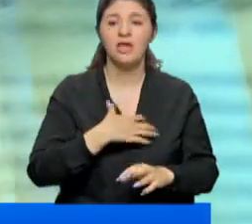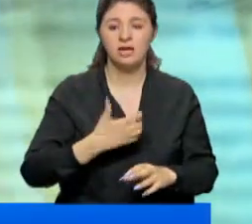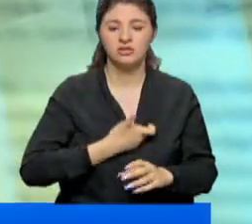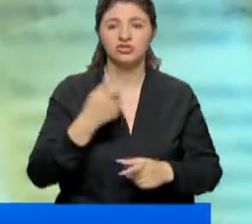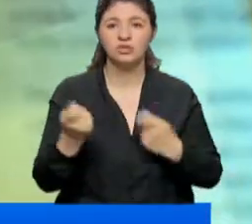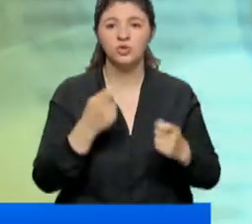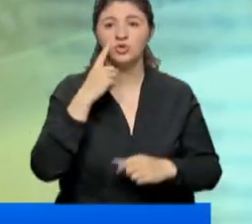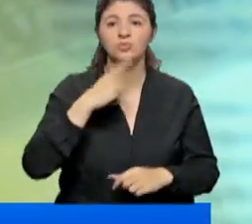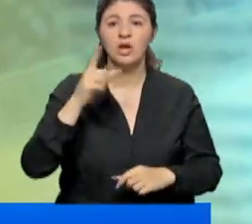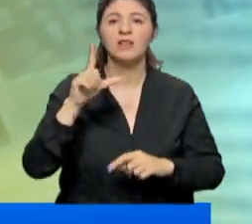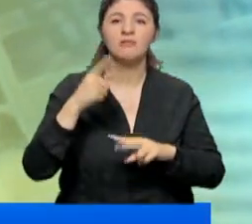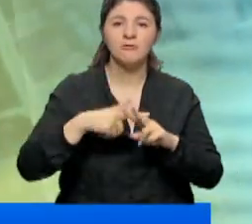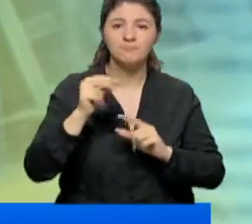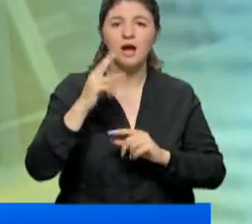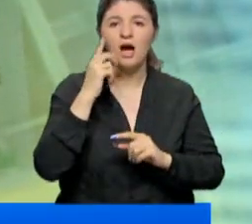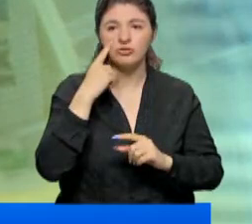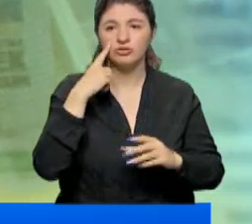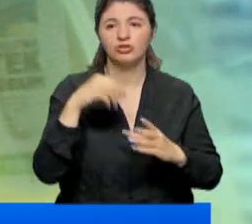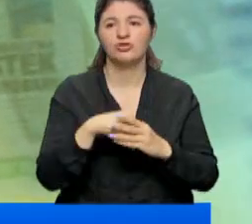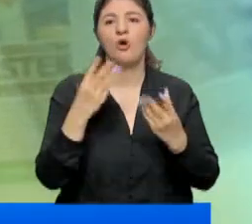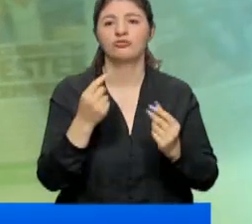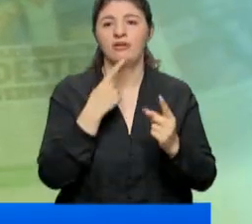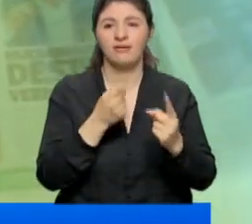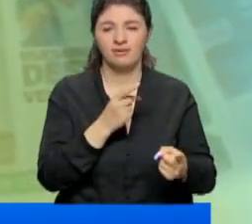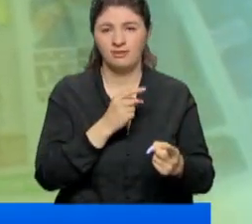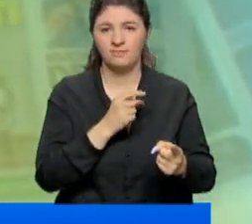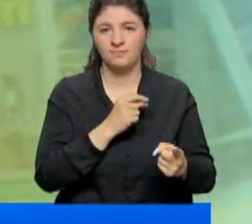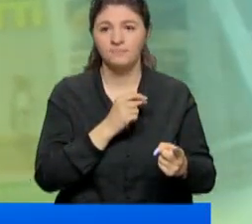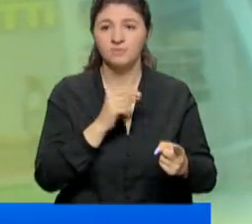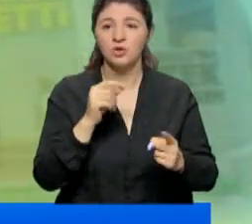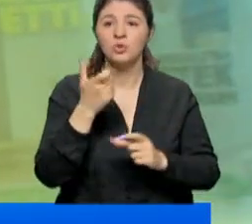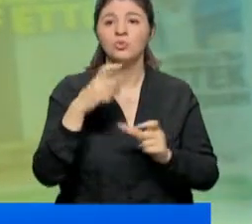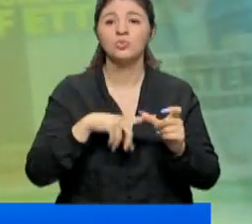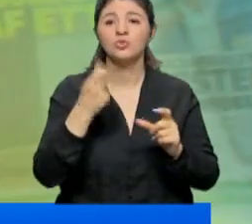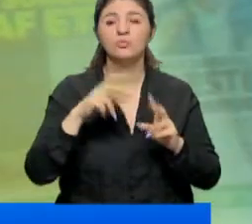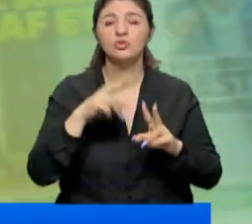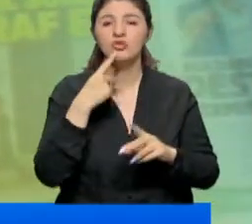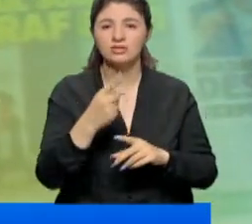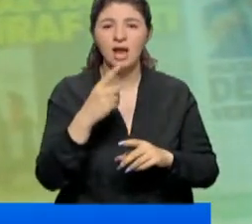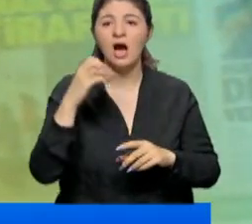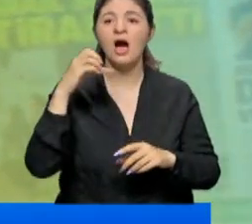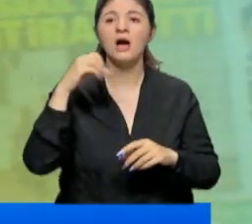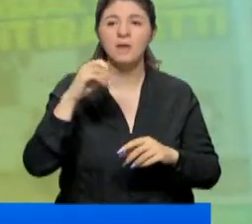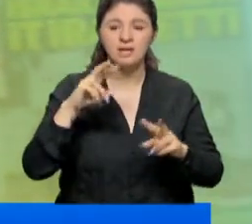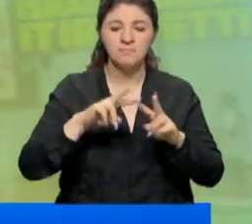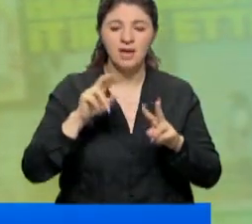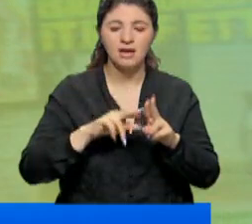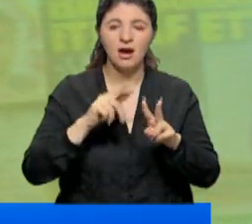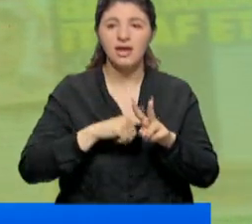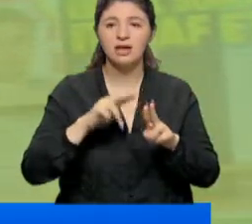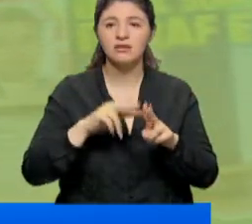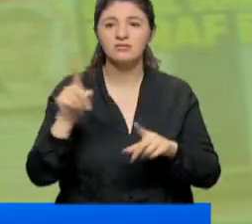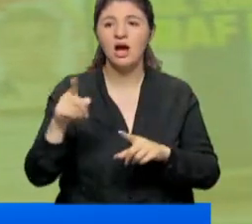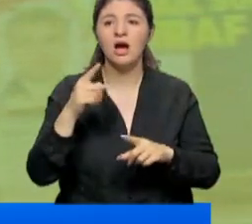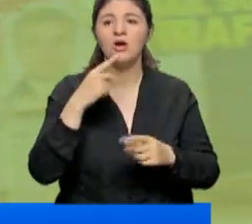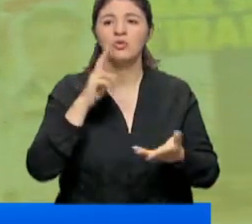çalışması Cumhuriyet ve laiklik Atatürk üzerine kurulacak dedi mi uçurum sözleri AKP Mekke'ye kahvesi Şamil Tayyar